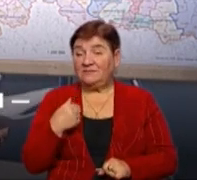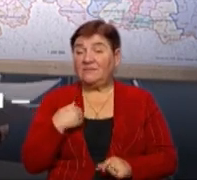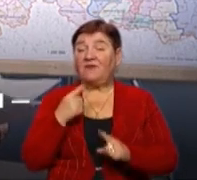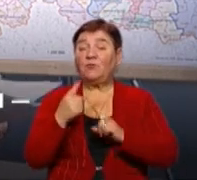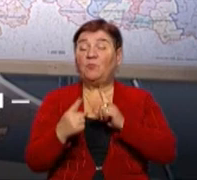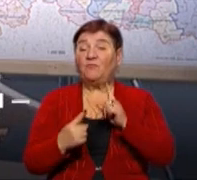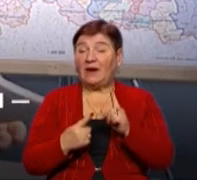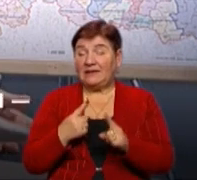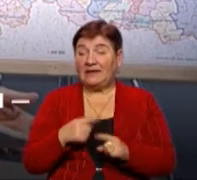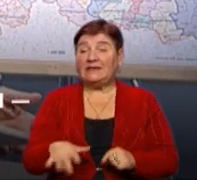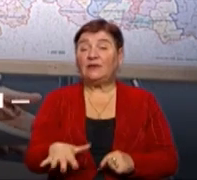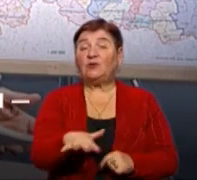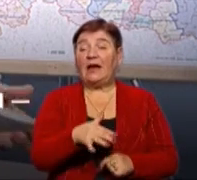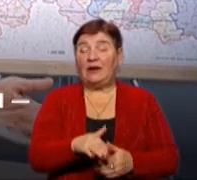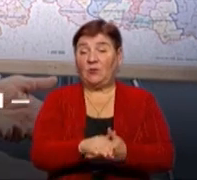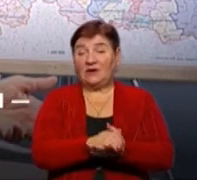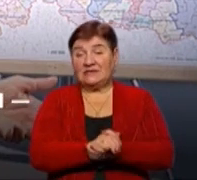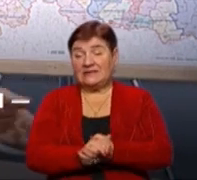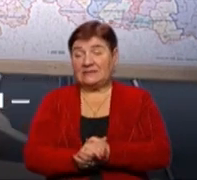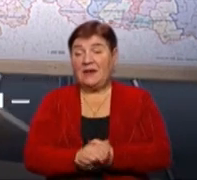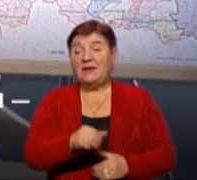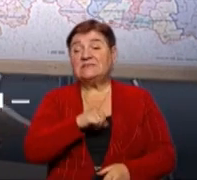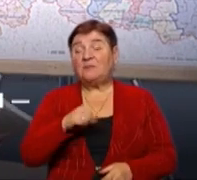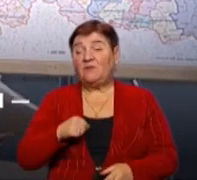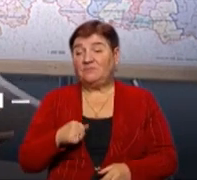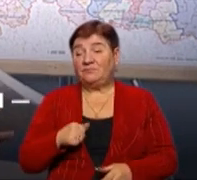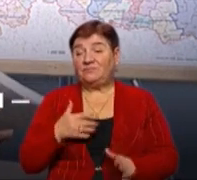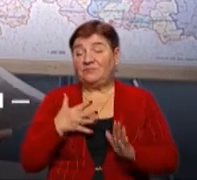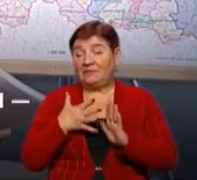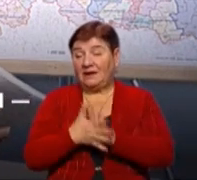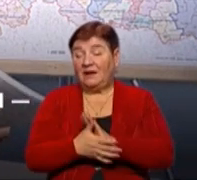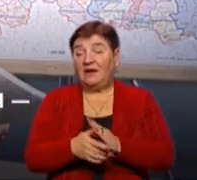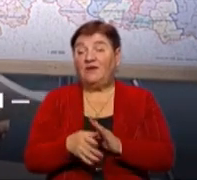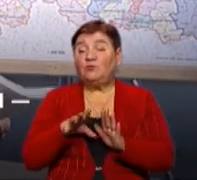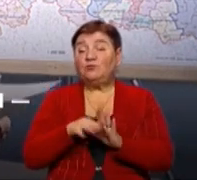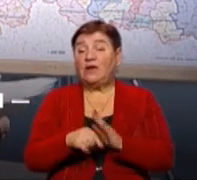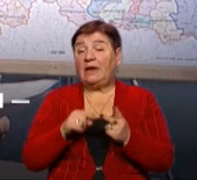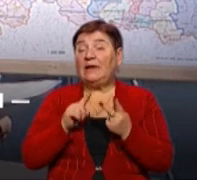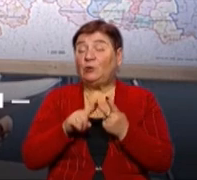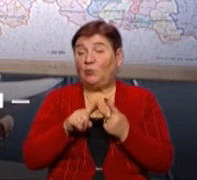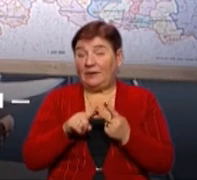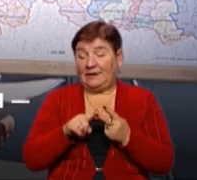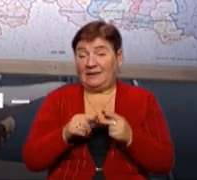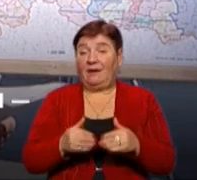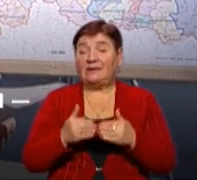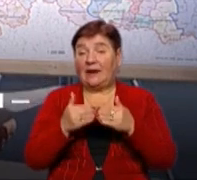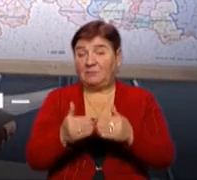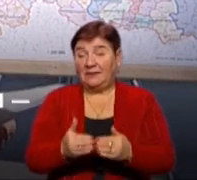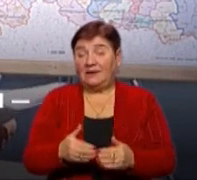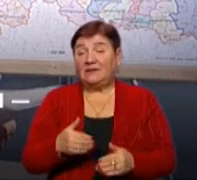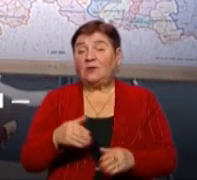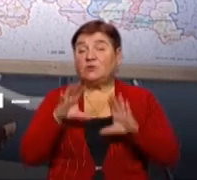концепція реформування територіальної організації місцевого самоврядування, вона включала і другий етап. Це, власне, мають